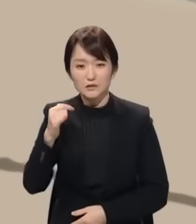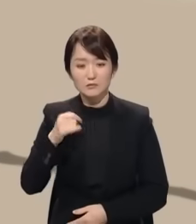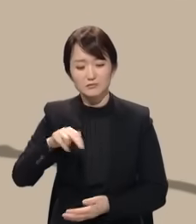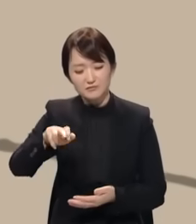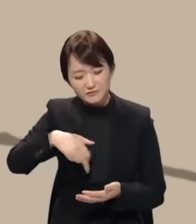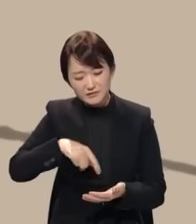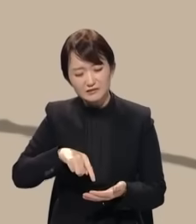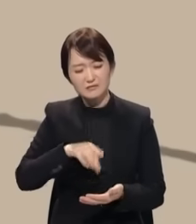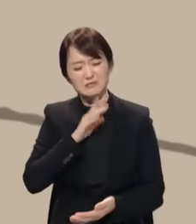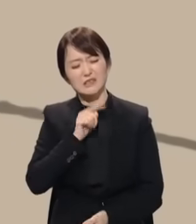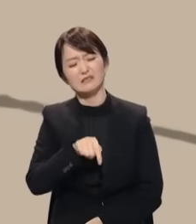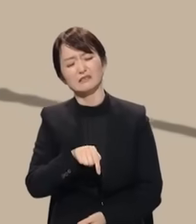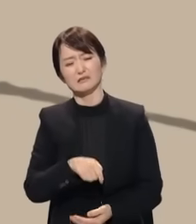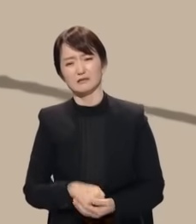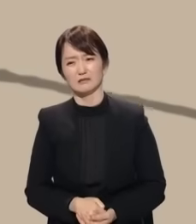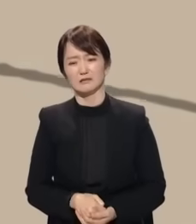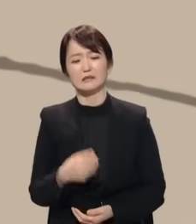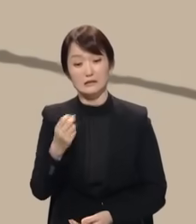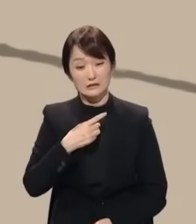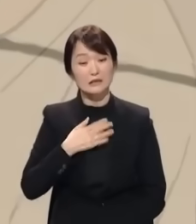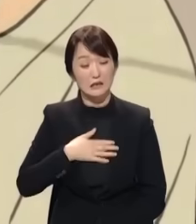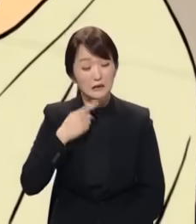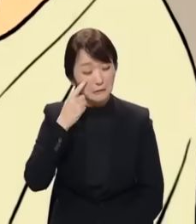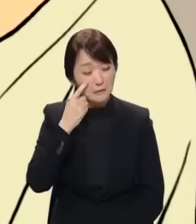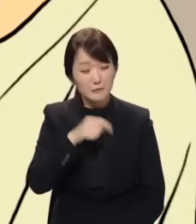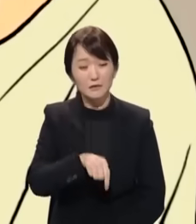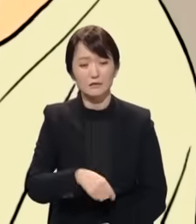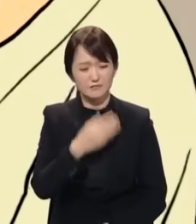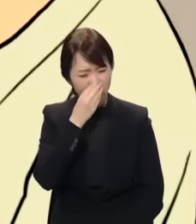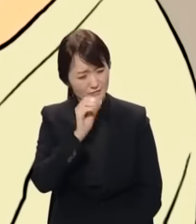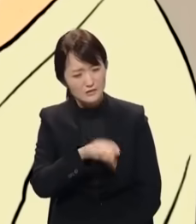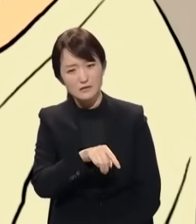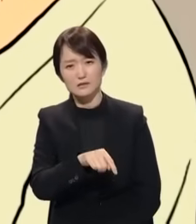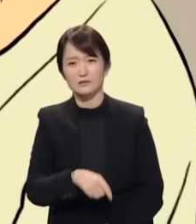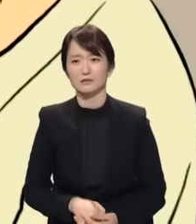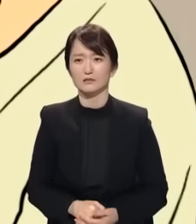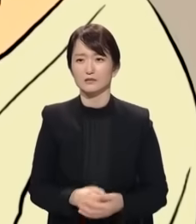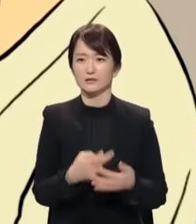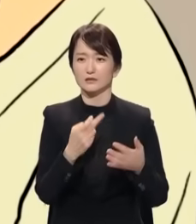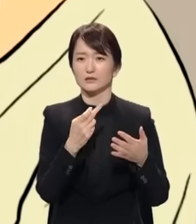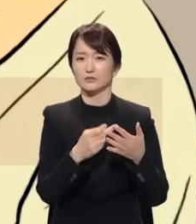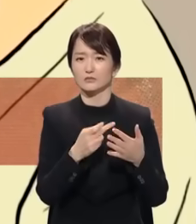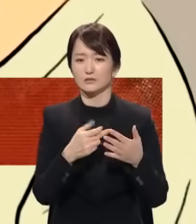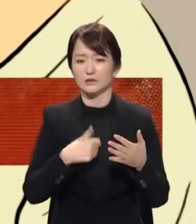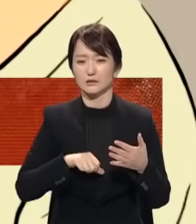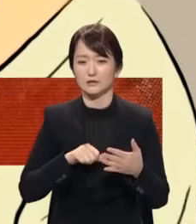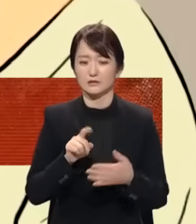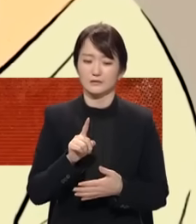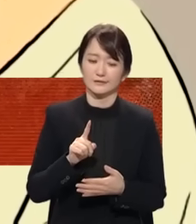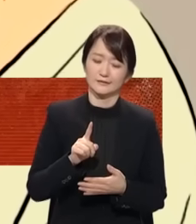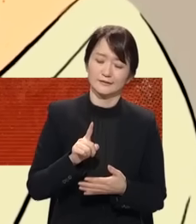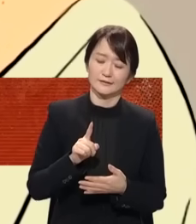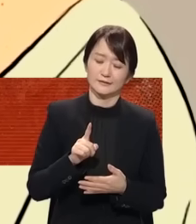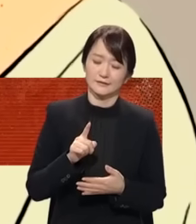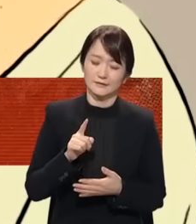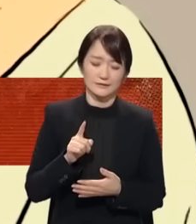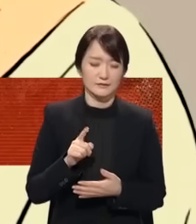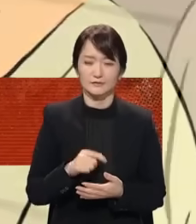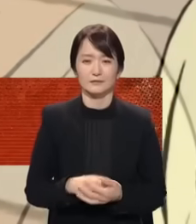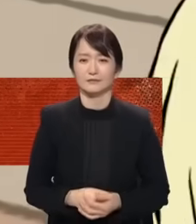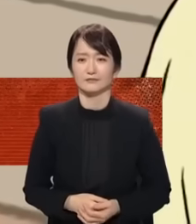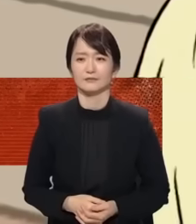그렇지. 다시 알아봐. 이런 식으로 무시하는. 그러니까 둘째 아들 깽깽깽깽깽. 그렇죠. 그래서